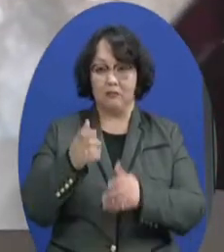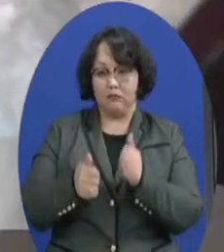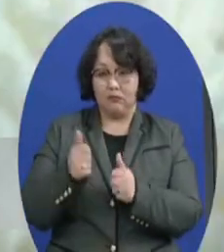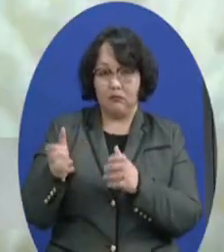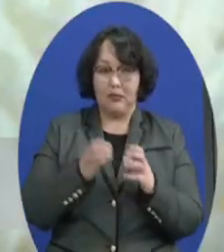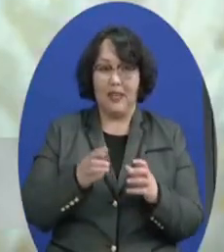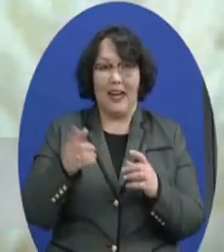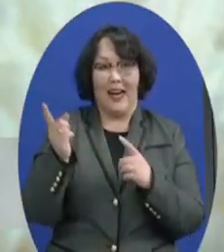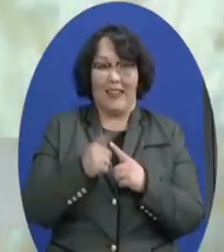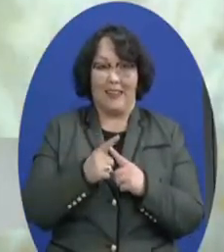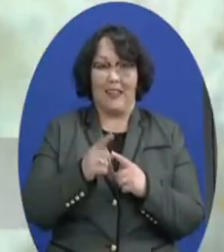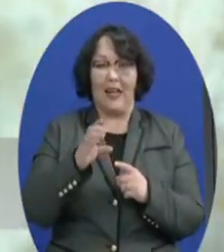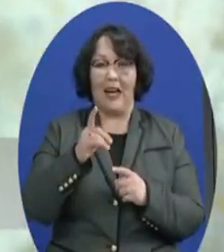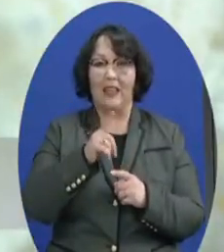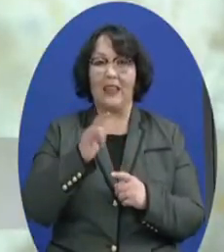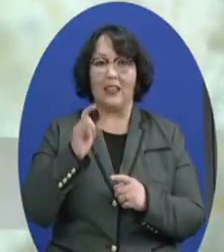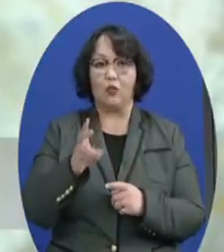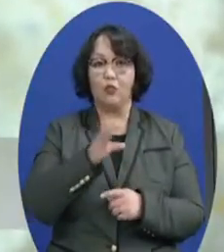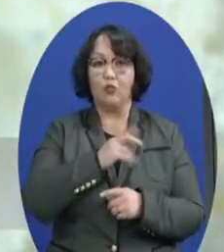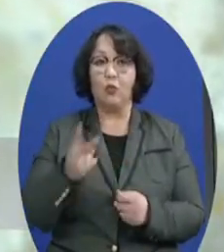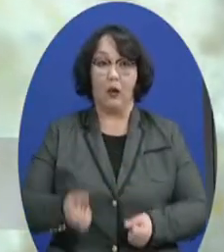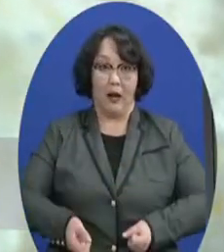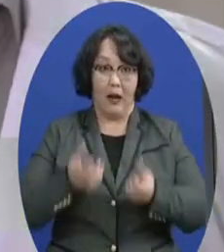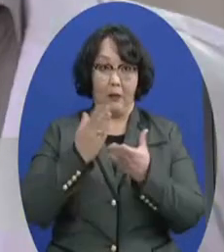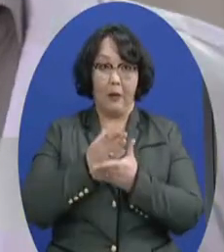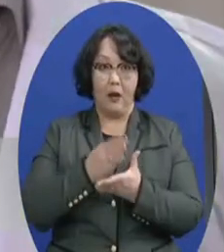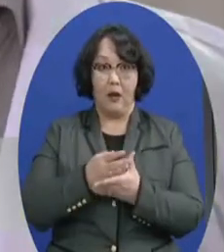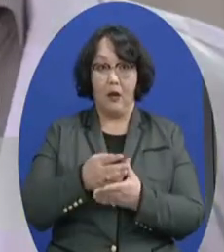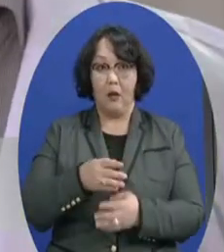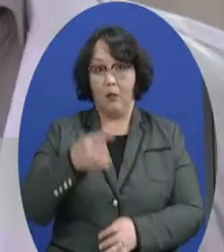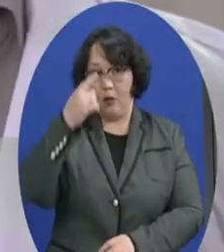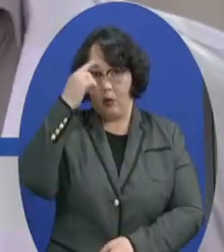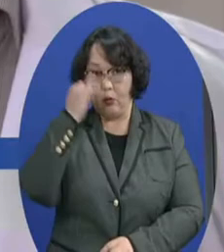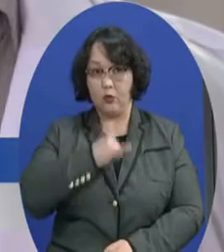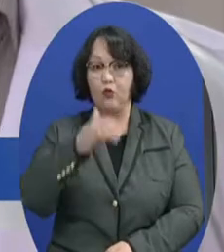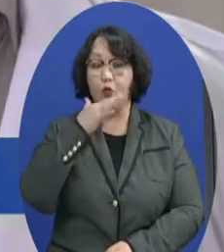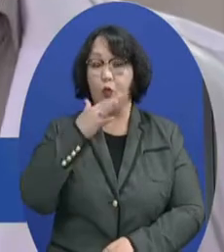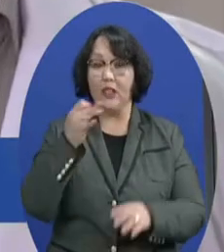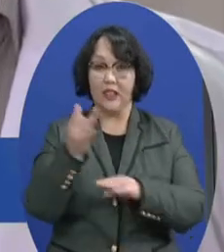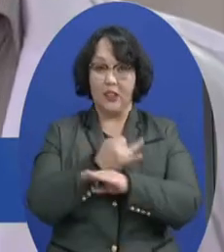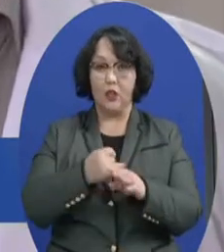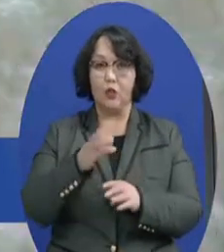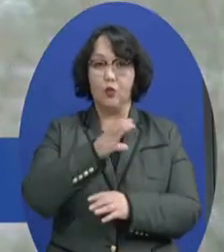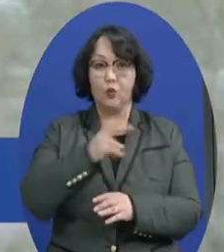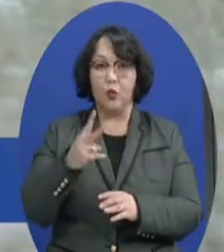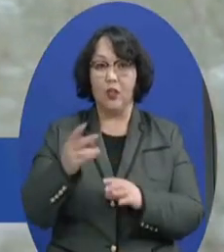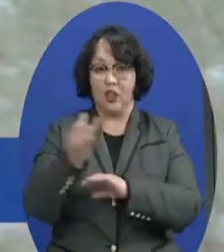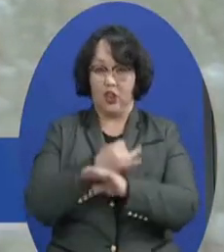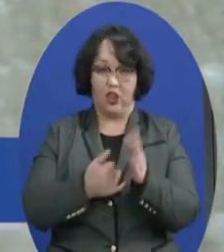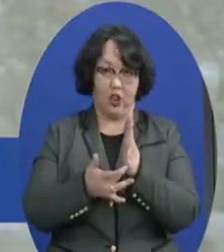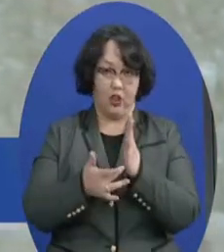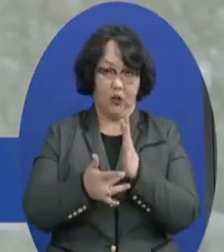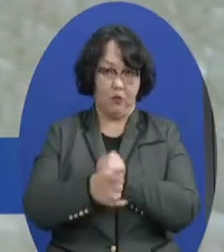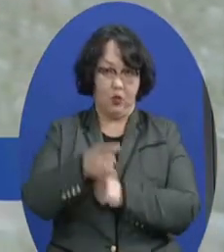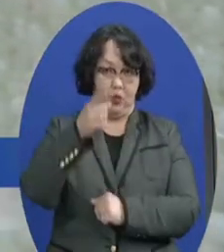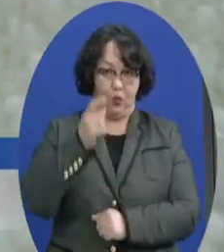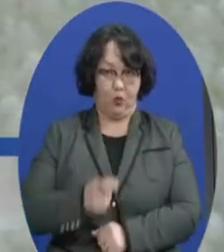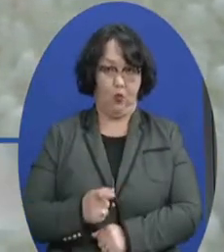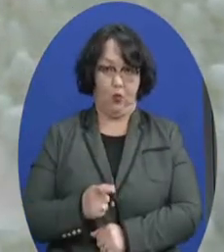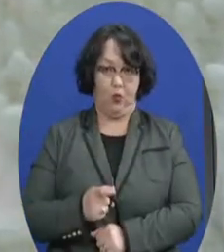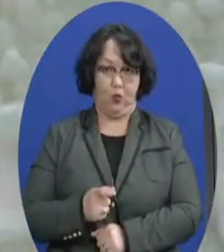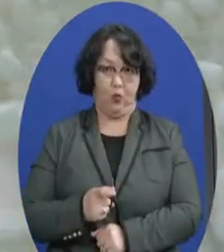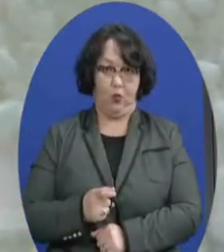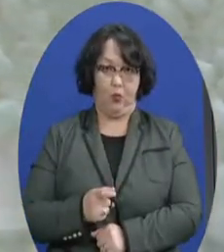гарган авчээ. Намаа Ган Төмөр гэдэг. Би Монгол Улсын зөвлөх инженер, сүүний инженер технологи шин мэрэгчлээ.